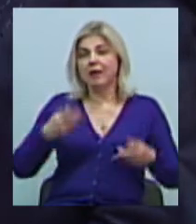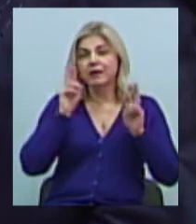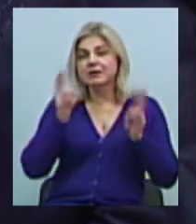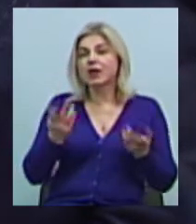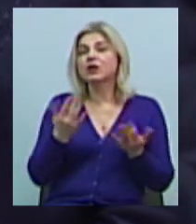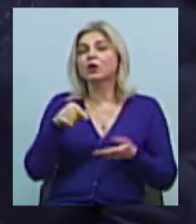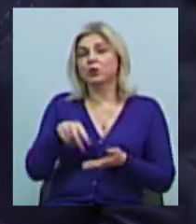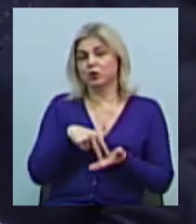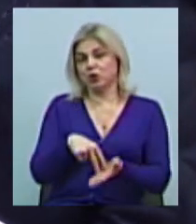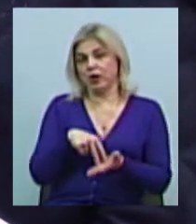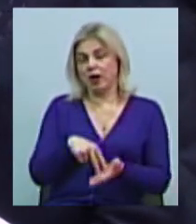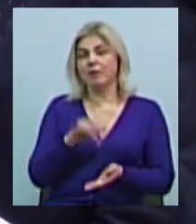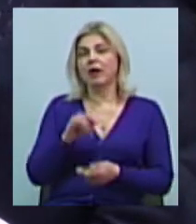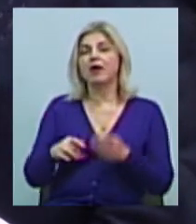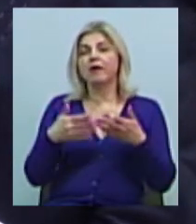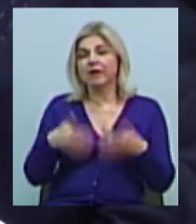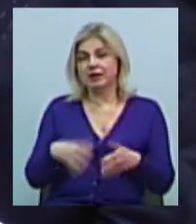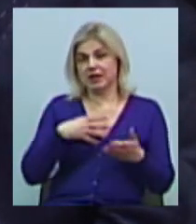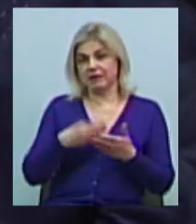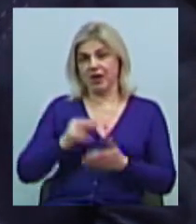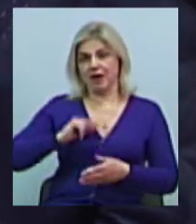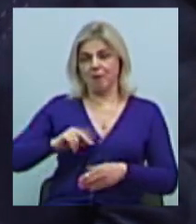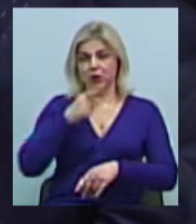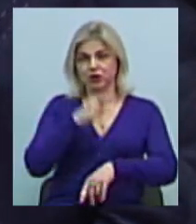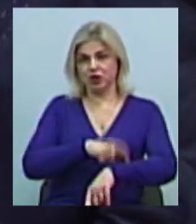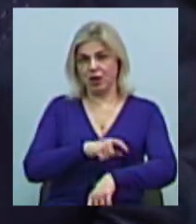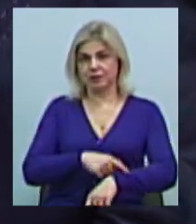тут простоїмо. І витратимо просто свій робочий час на це.